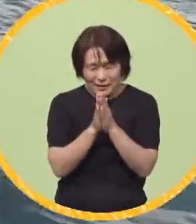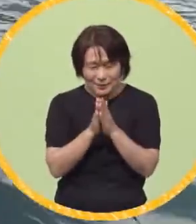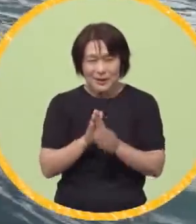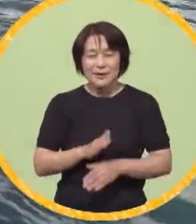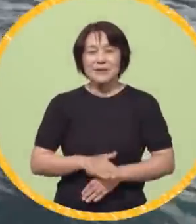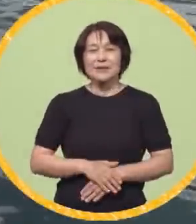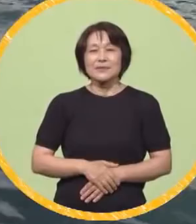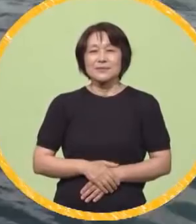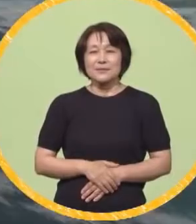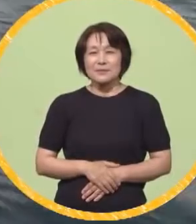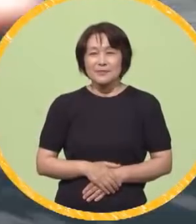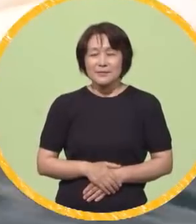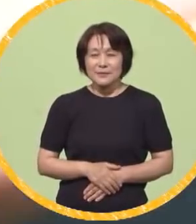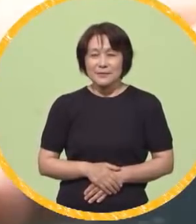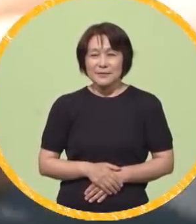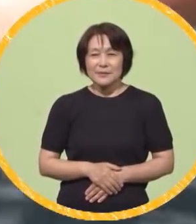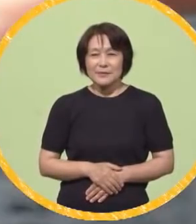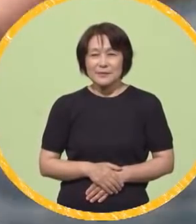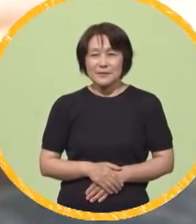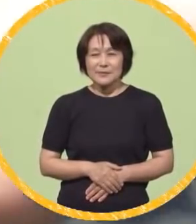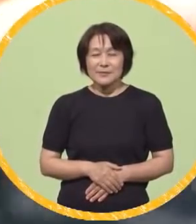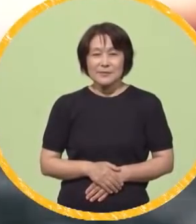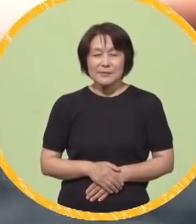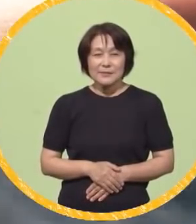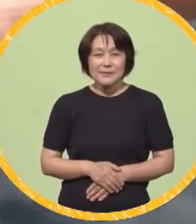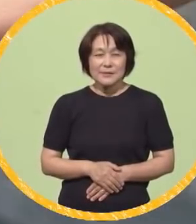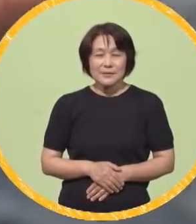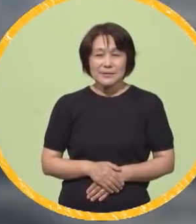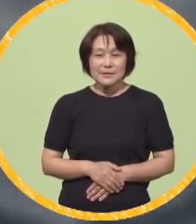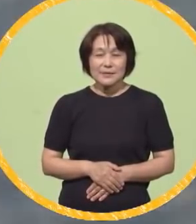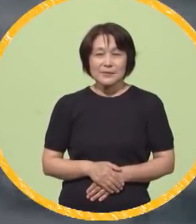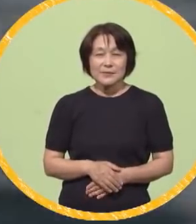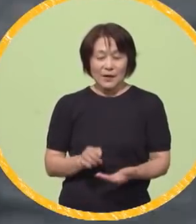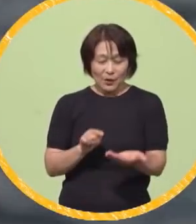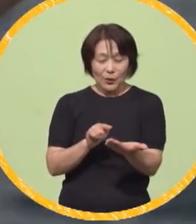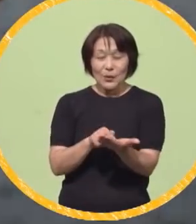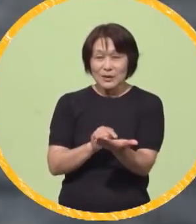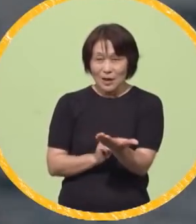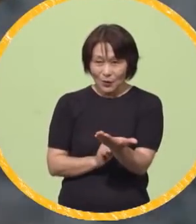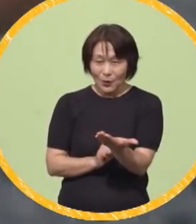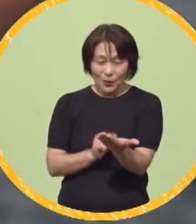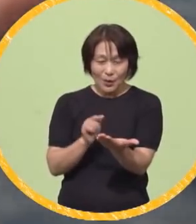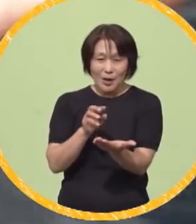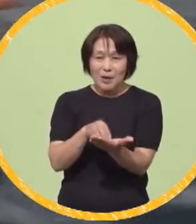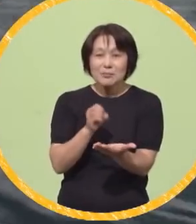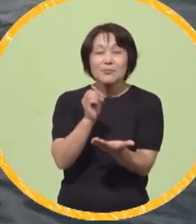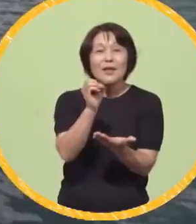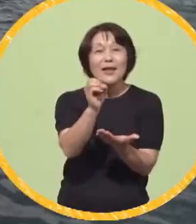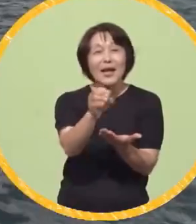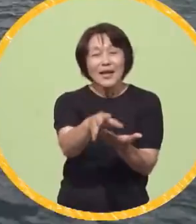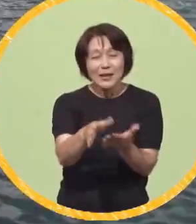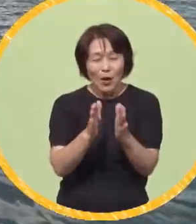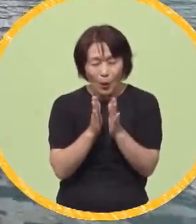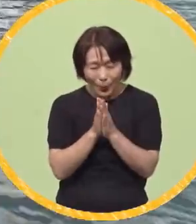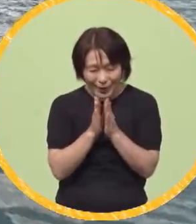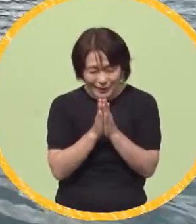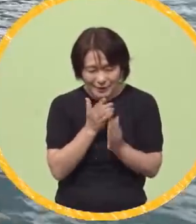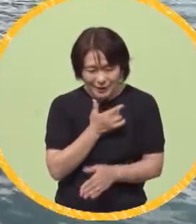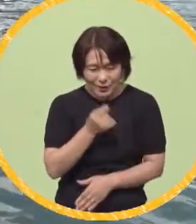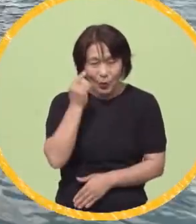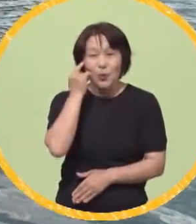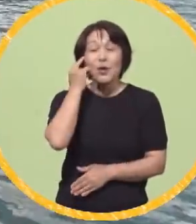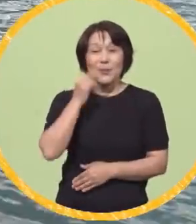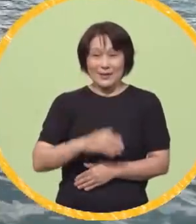なるほどね。 はい、しっかりと願い込めてきました。こちらを投げてお参りしたいと思います